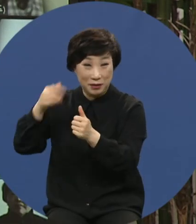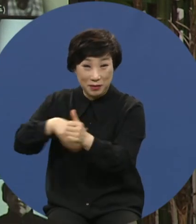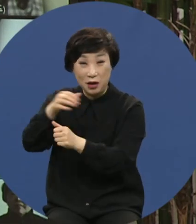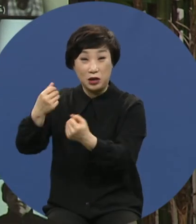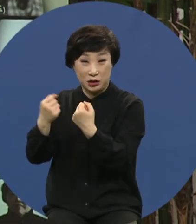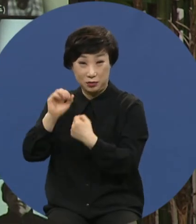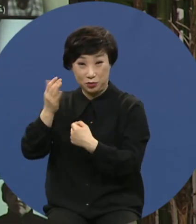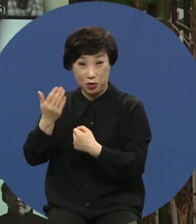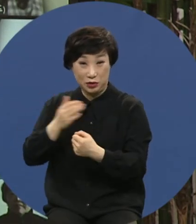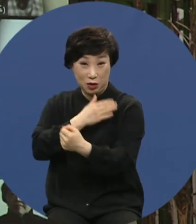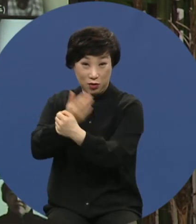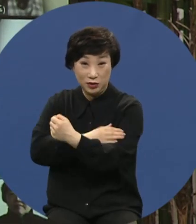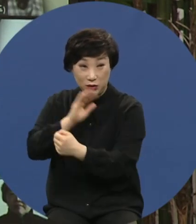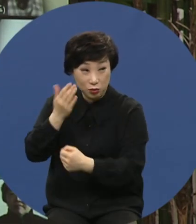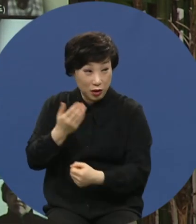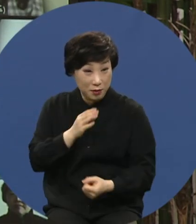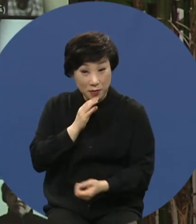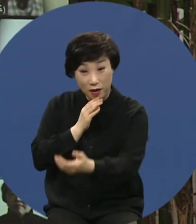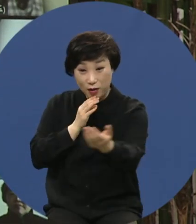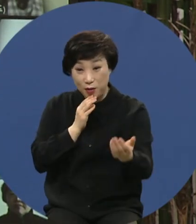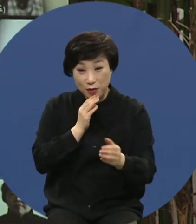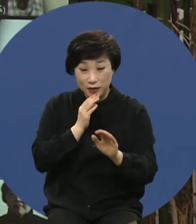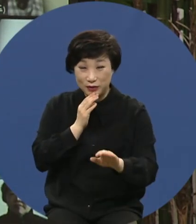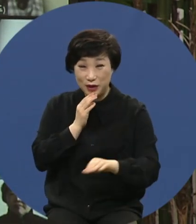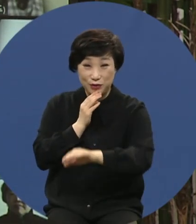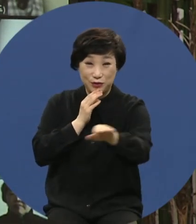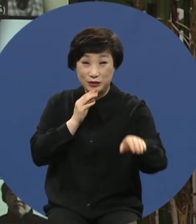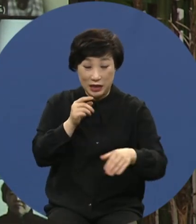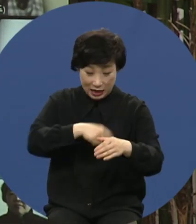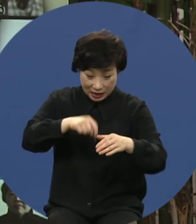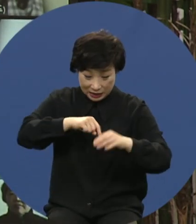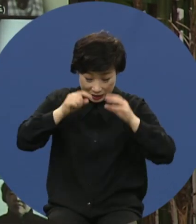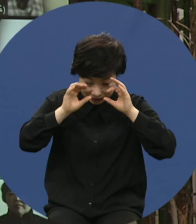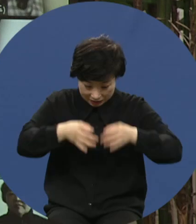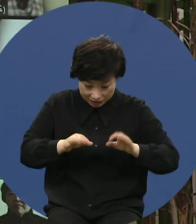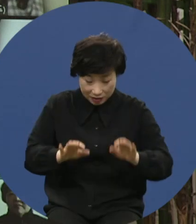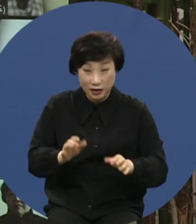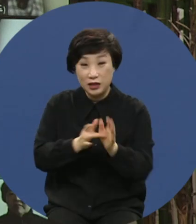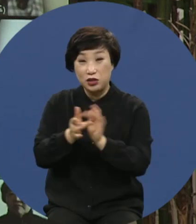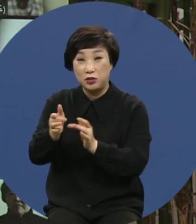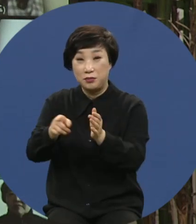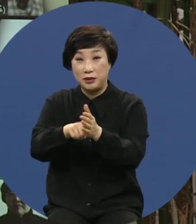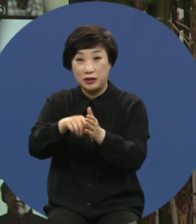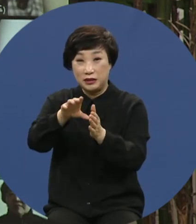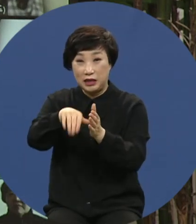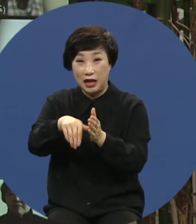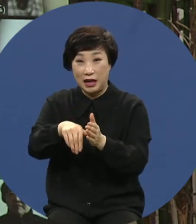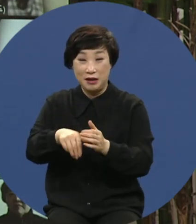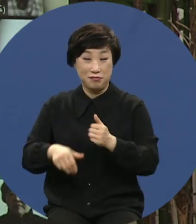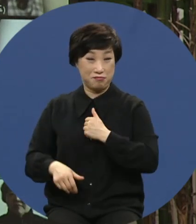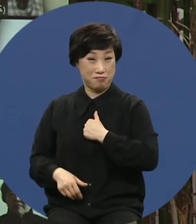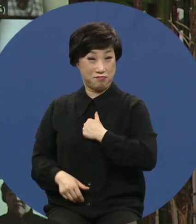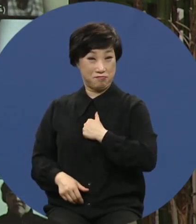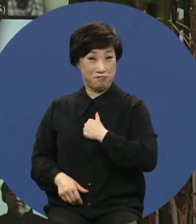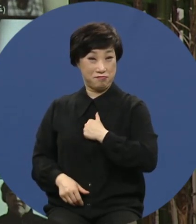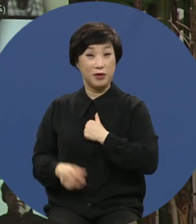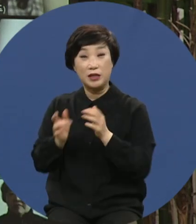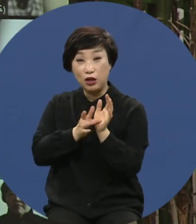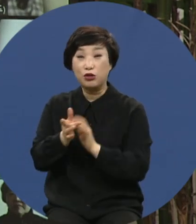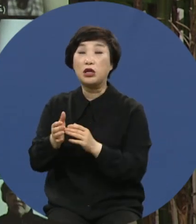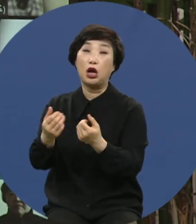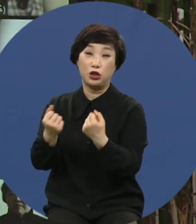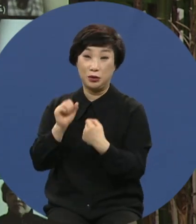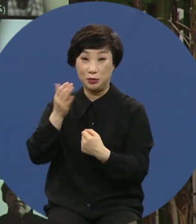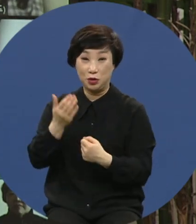힘이 되고 권능이 되는데도, 우리 속에 예수 믿는데 뿌듯한 예수가 나의